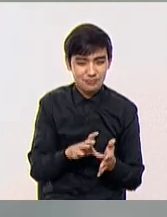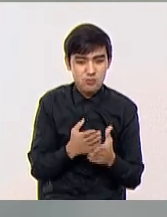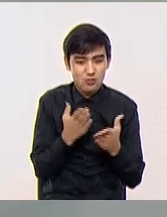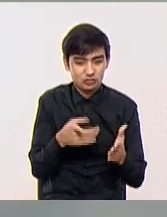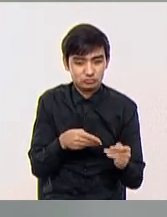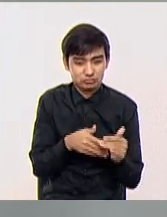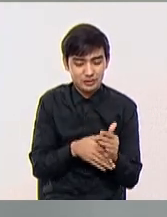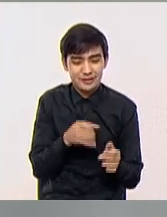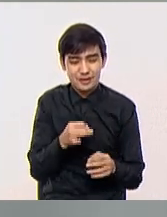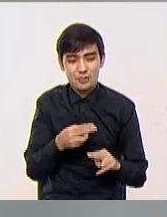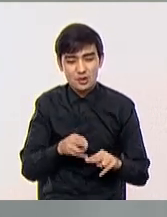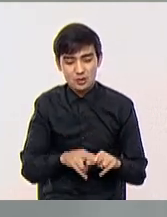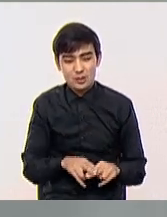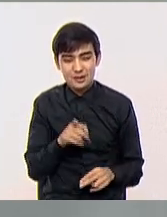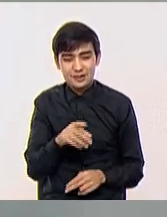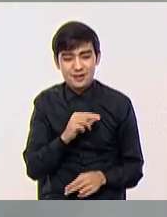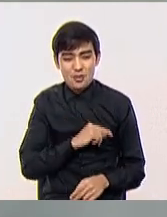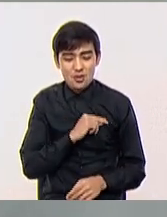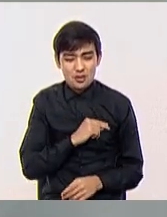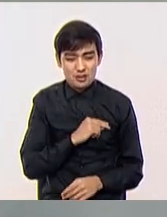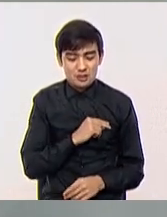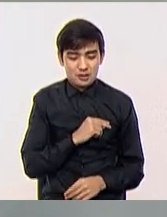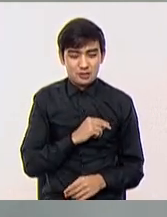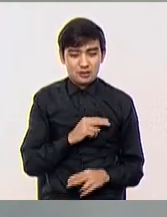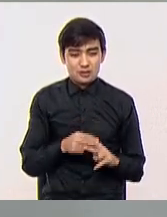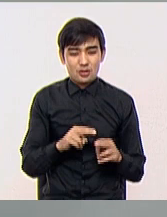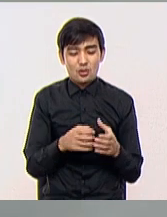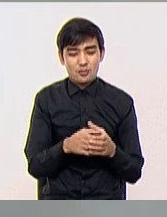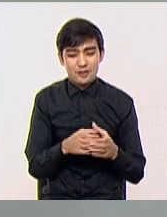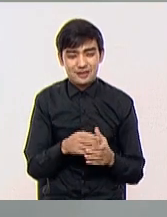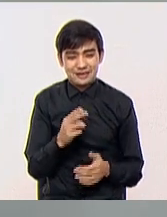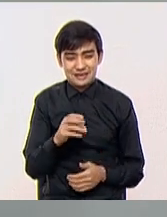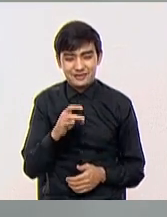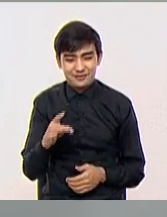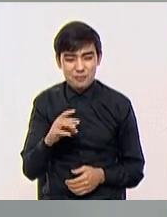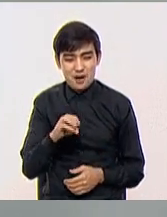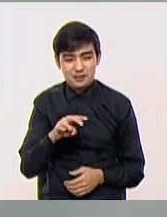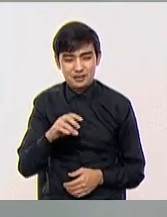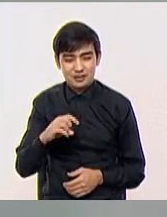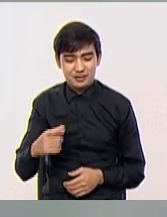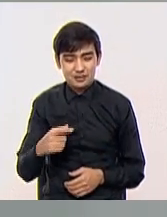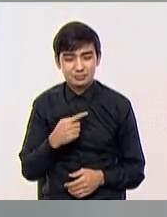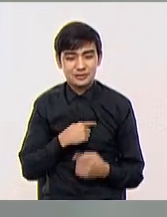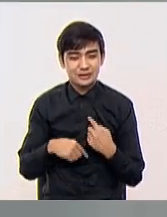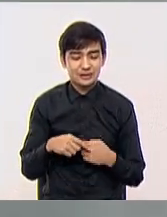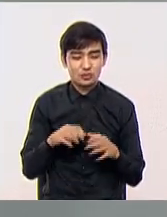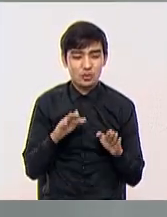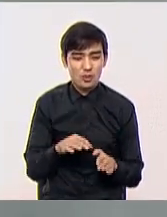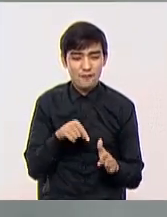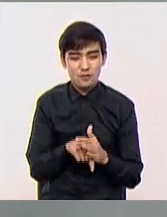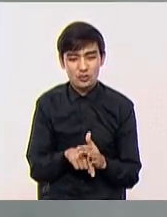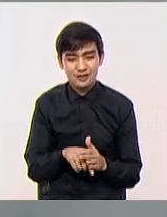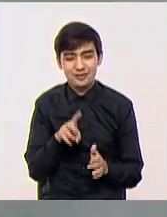майнинг саласында қызмет ететін компаниялар өз тарапымыздан біз тек ішкі нарықта ғана